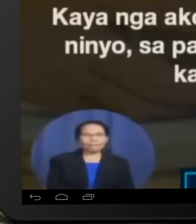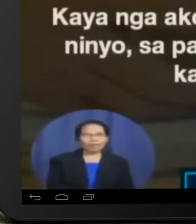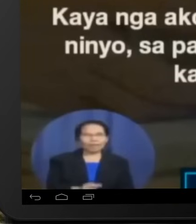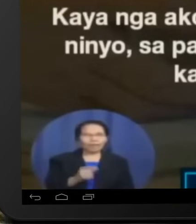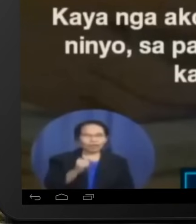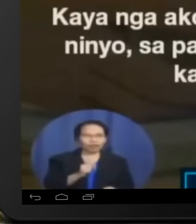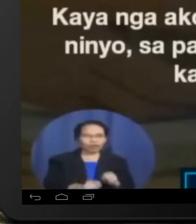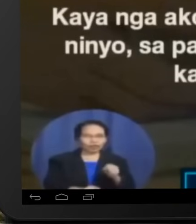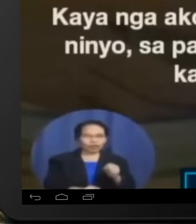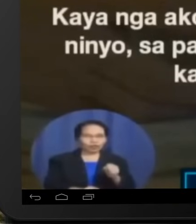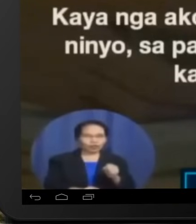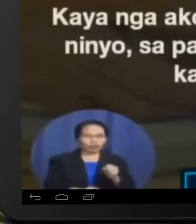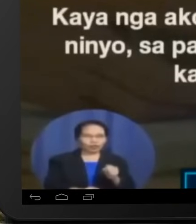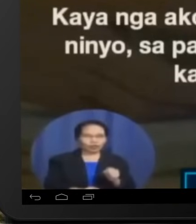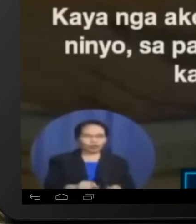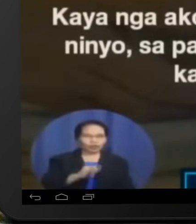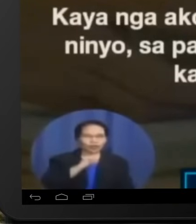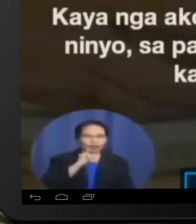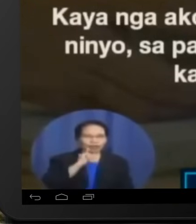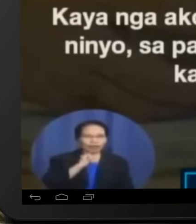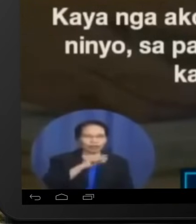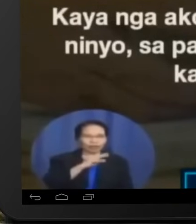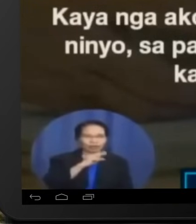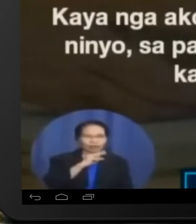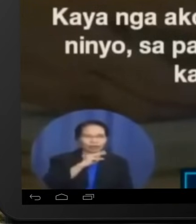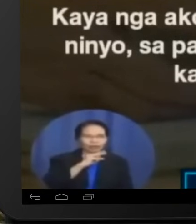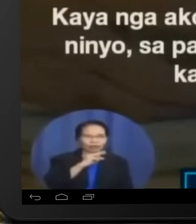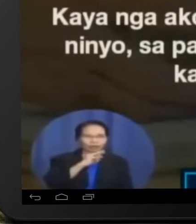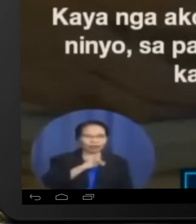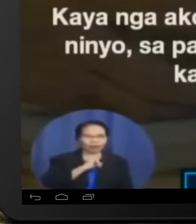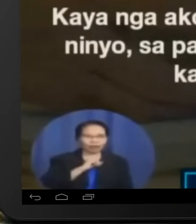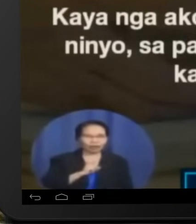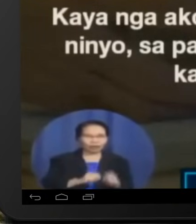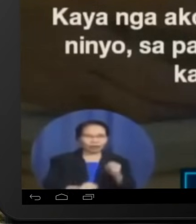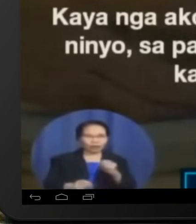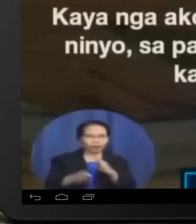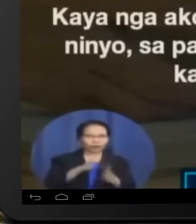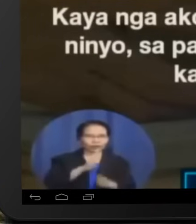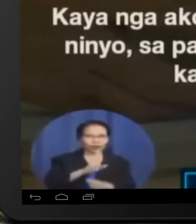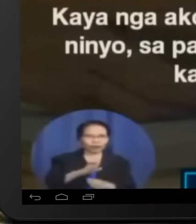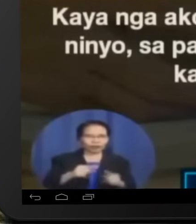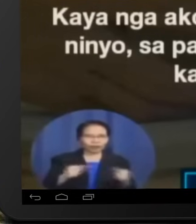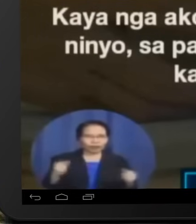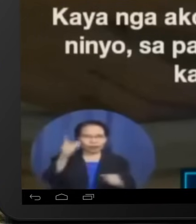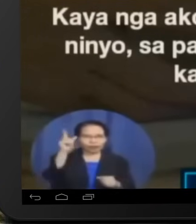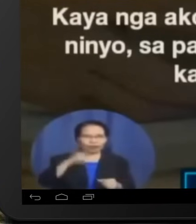Kaya nga, ako bagay naging kaaway ninyo sa pagsasabi ko sa inyo ng katotohanan.